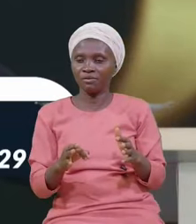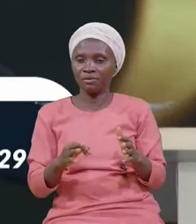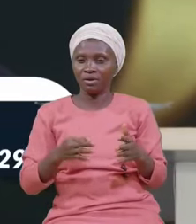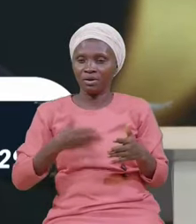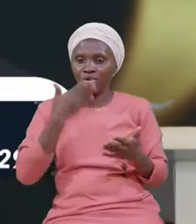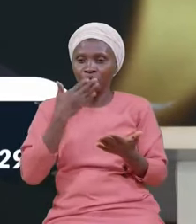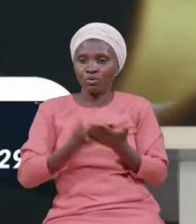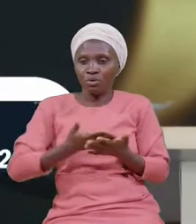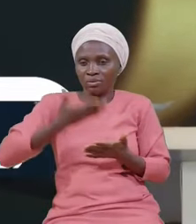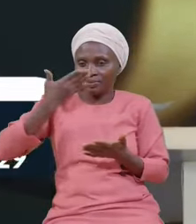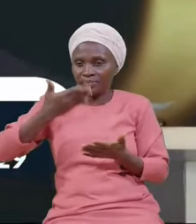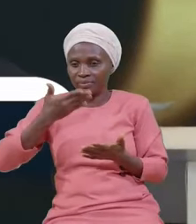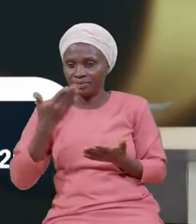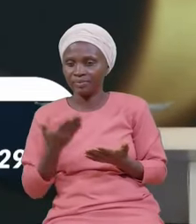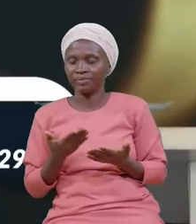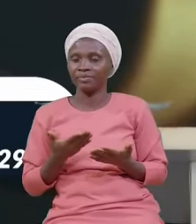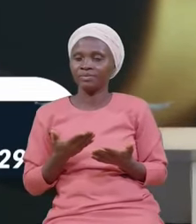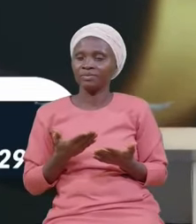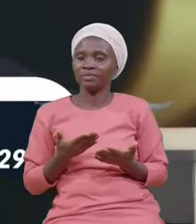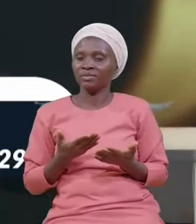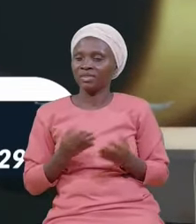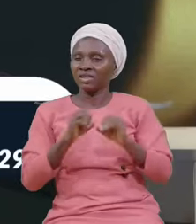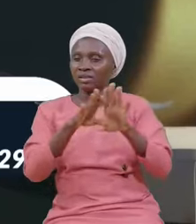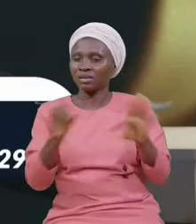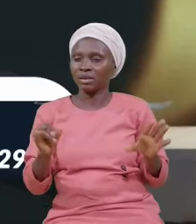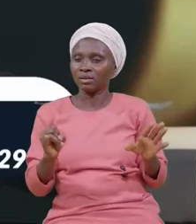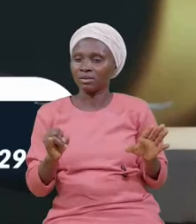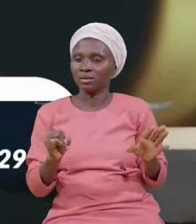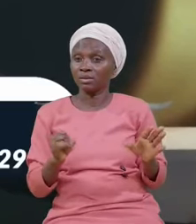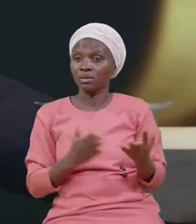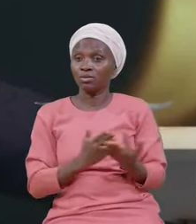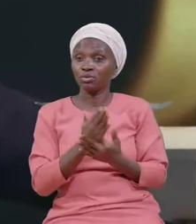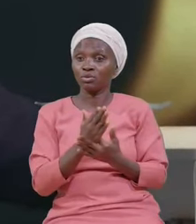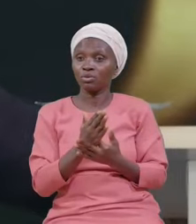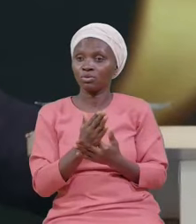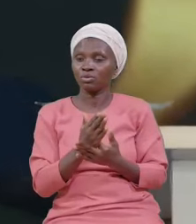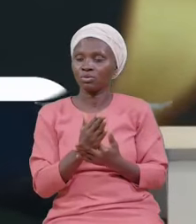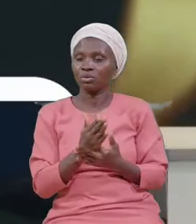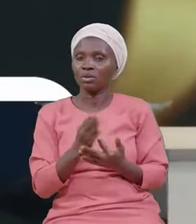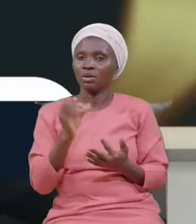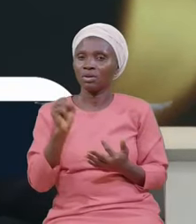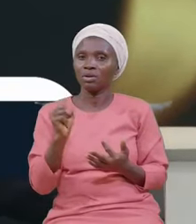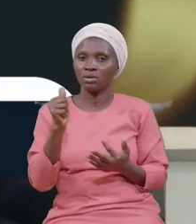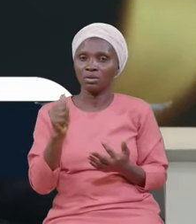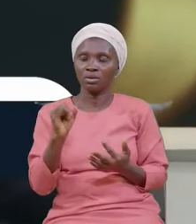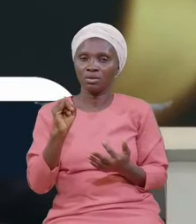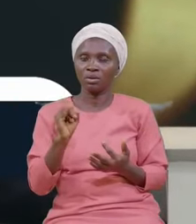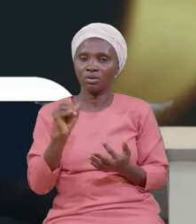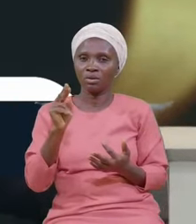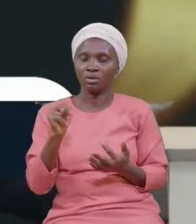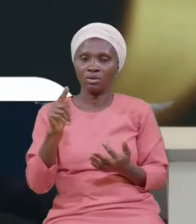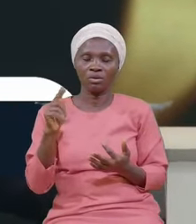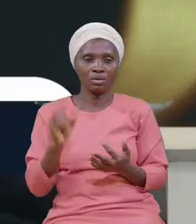travers les saints, à travers nos vies spirituelles. Troisième élément, c'est l'invisible